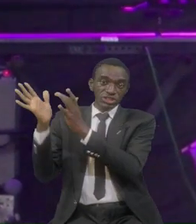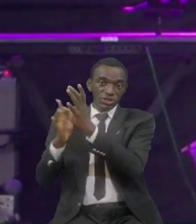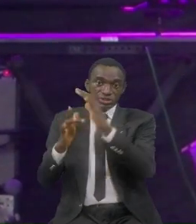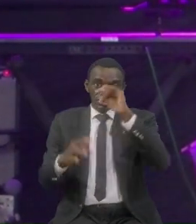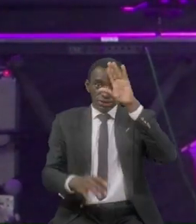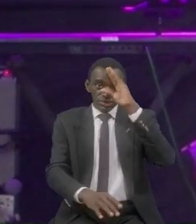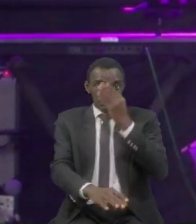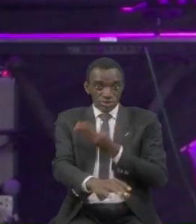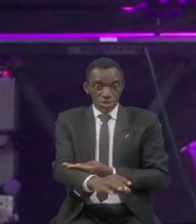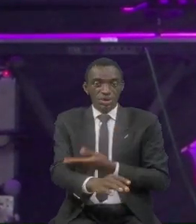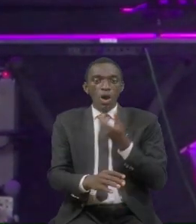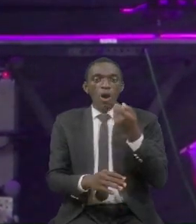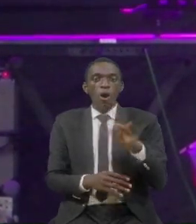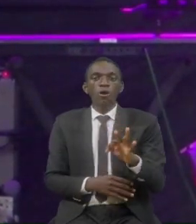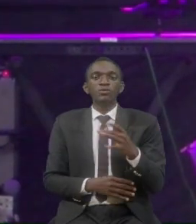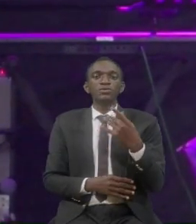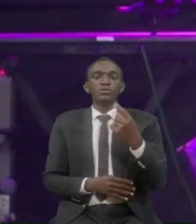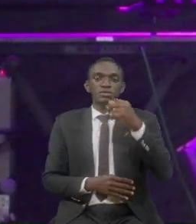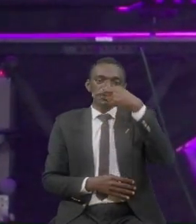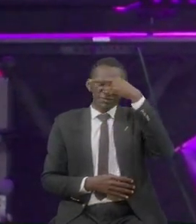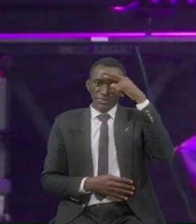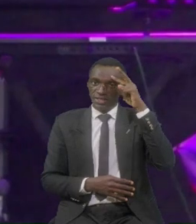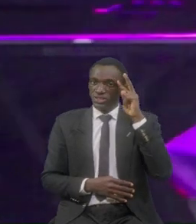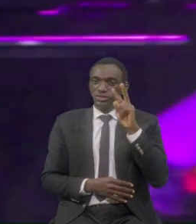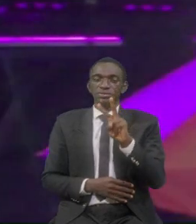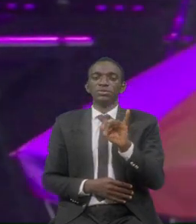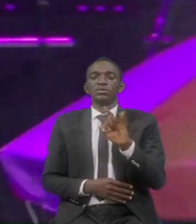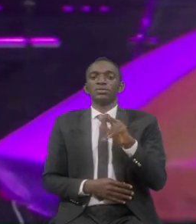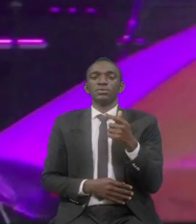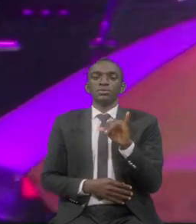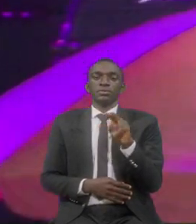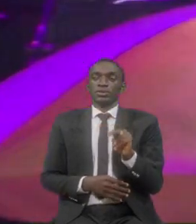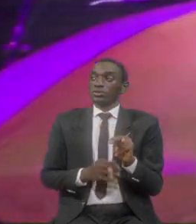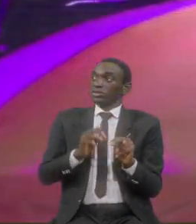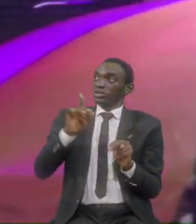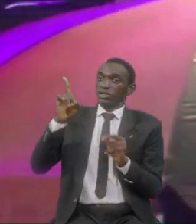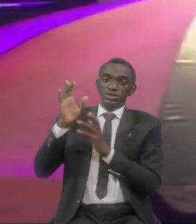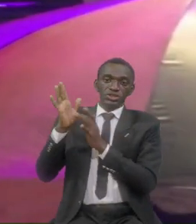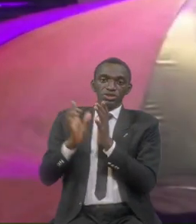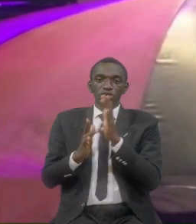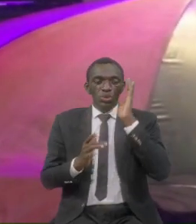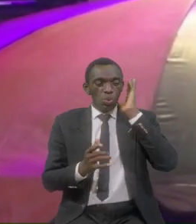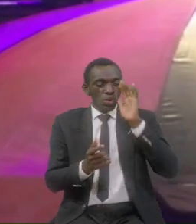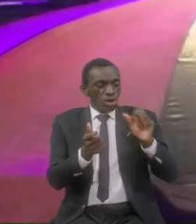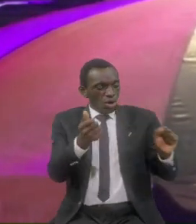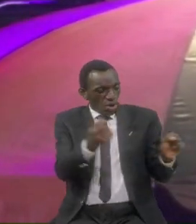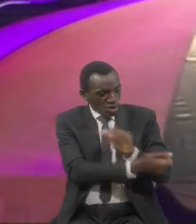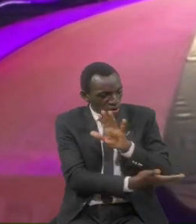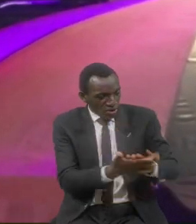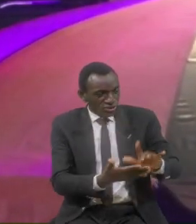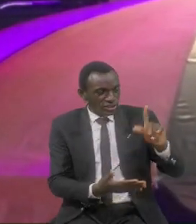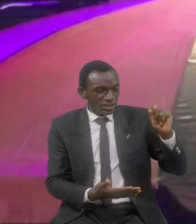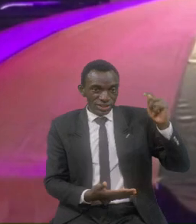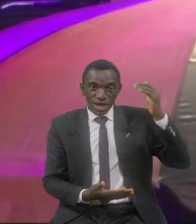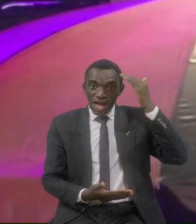Virgin. Pero ang si Jesus na anak will crush the head iyang of the devil. Ang ulo